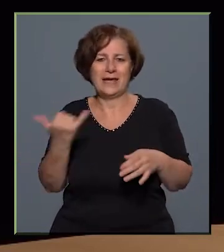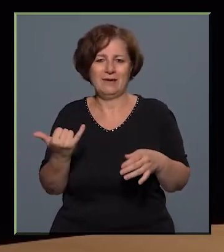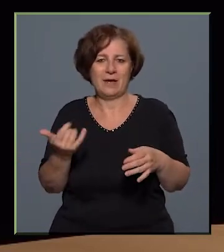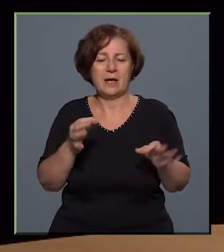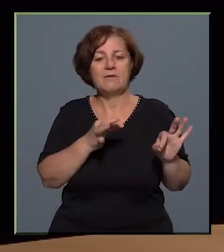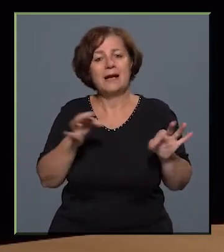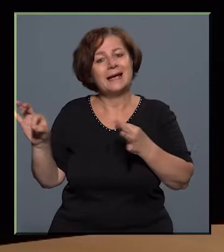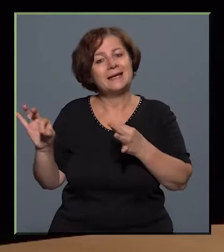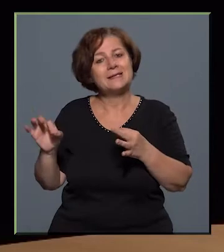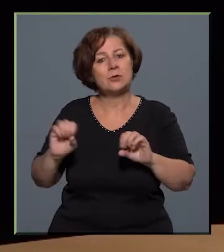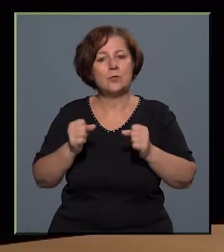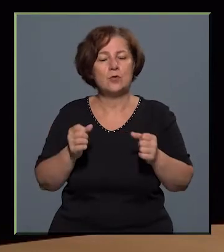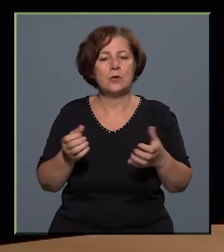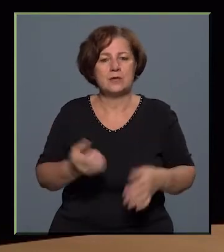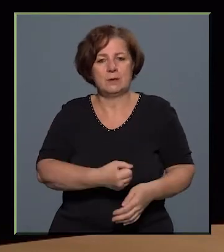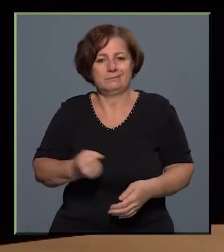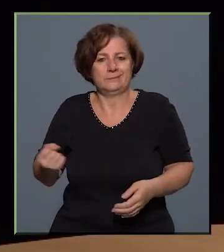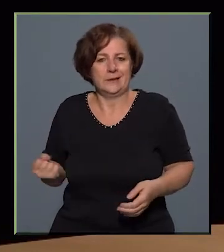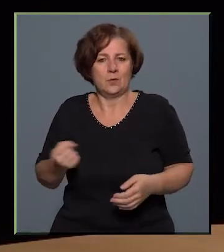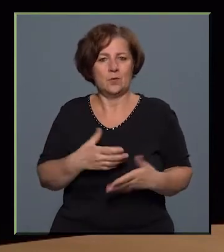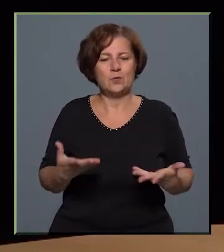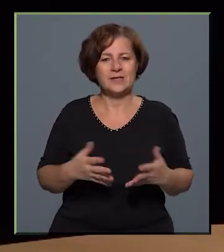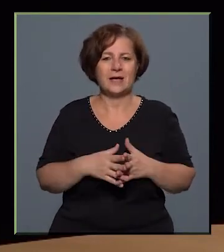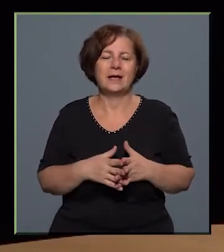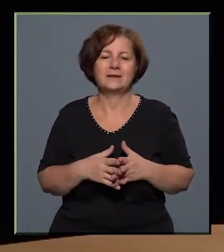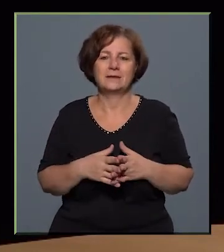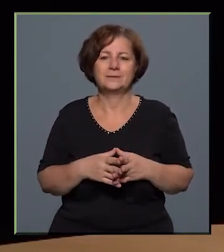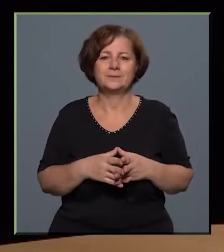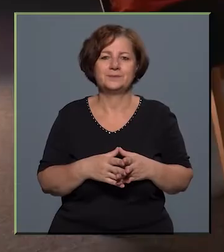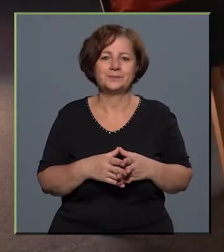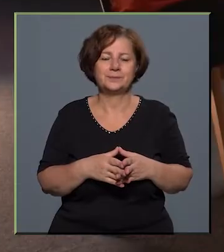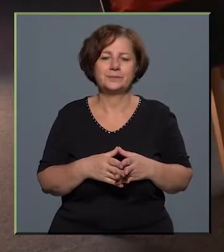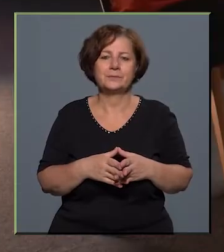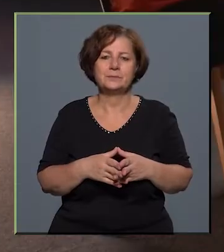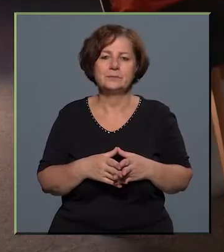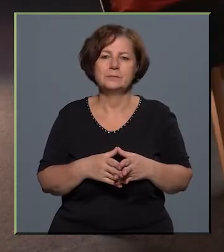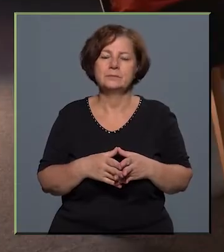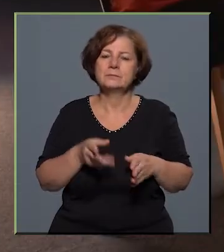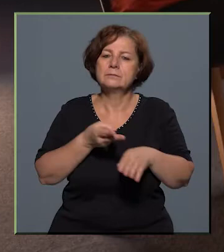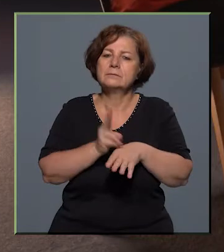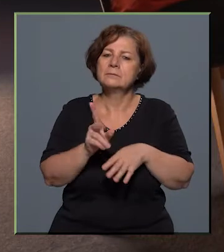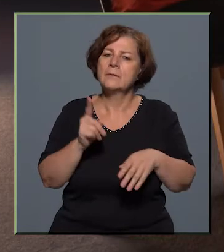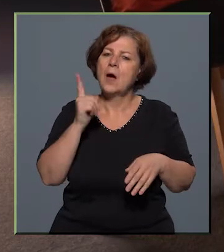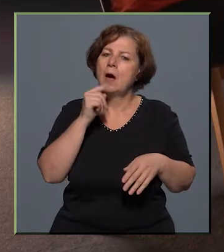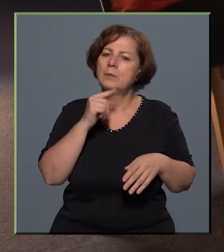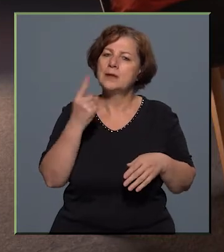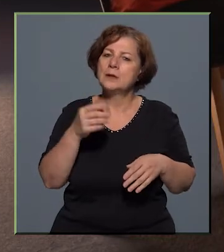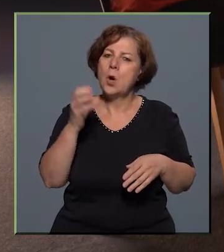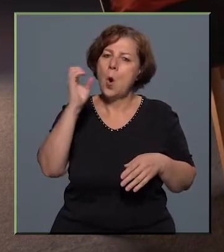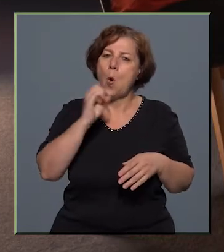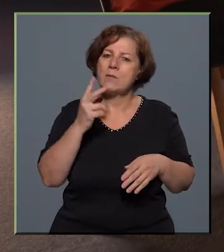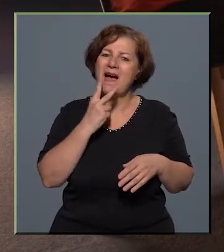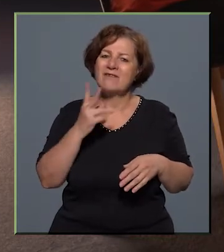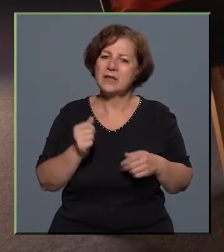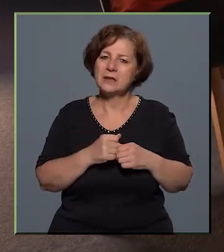készülni arra, hogy a működésben is kicsit meg kell húznunk majd azt a bizonyos nadrágszíjat. Az, amit Orbán